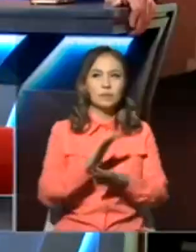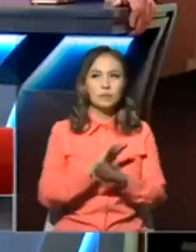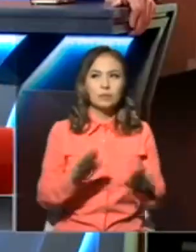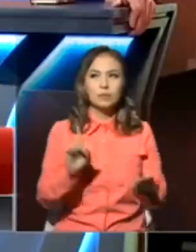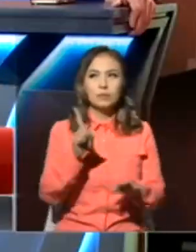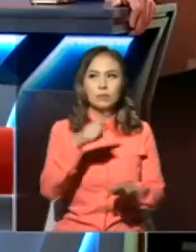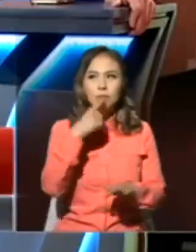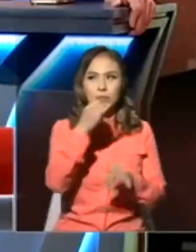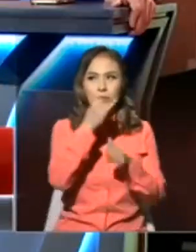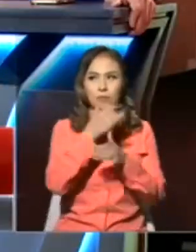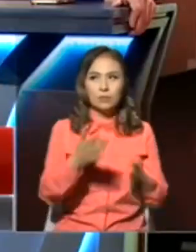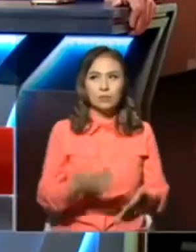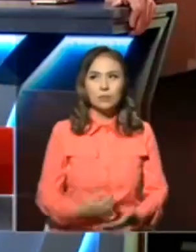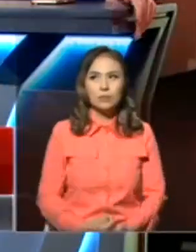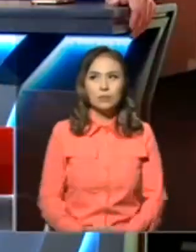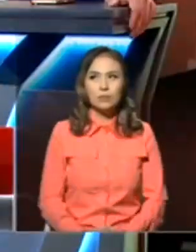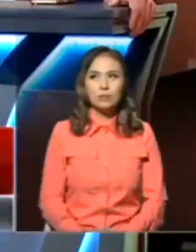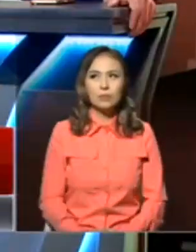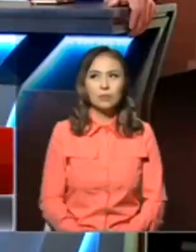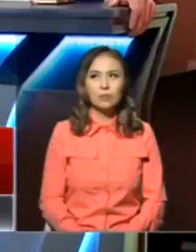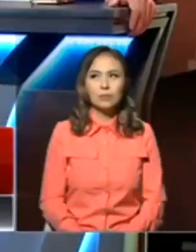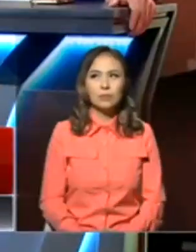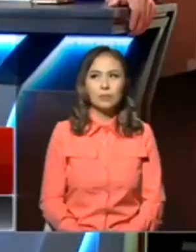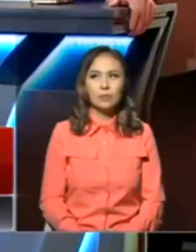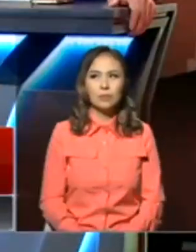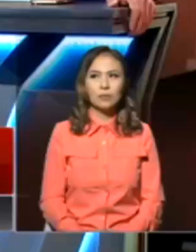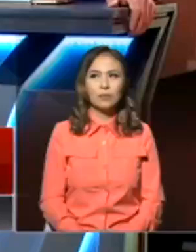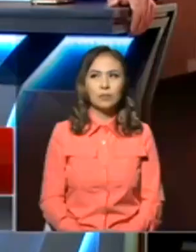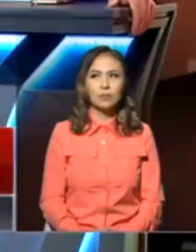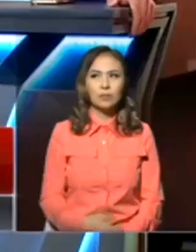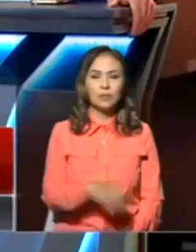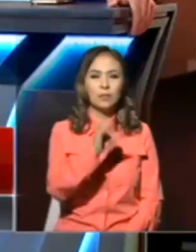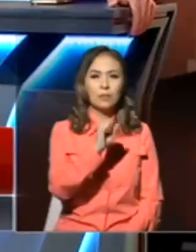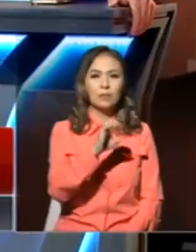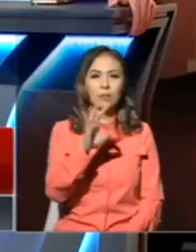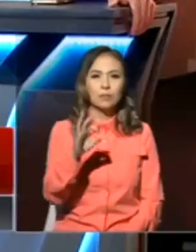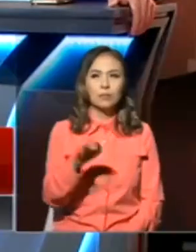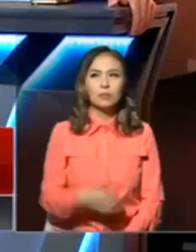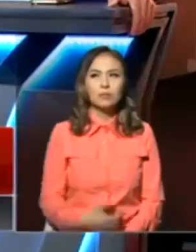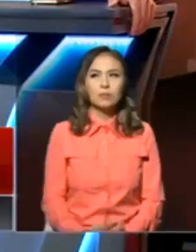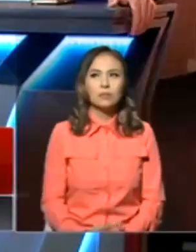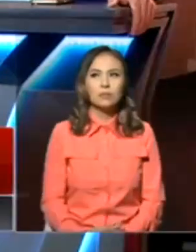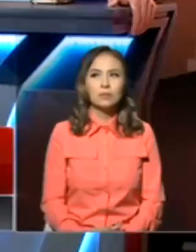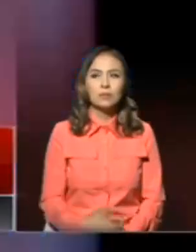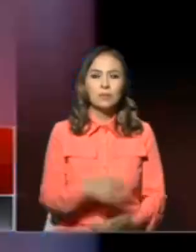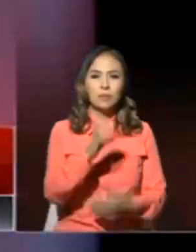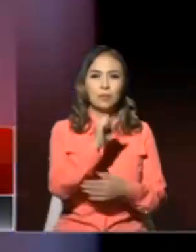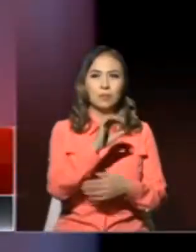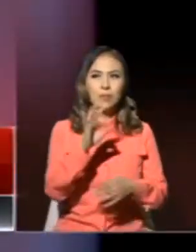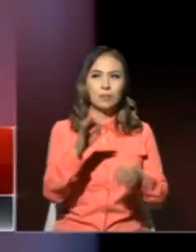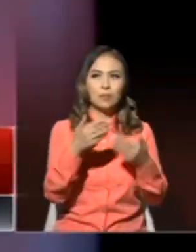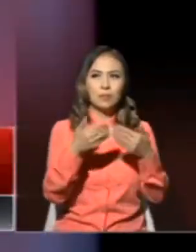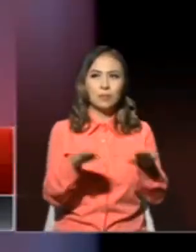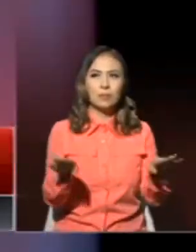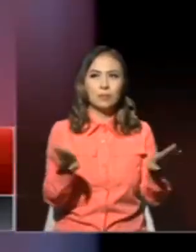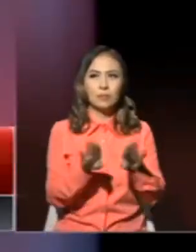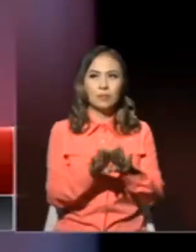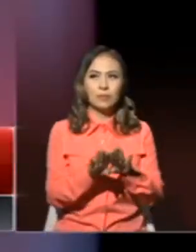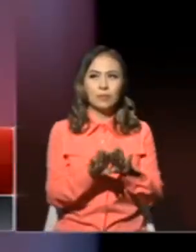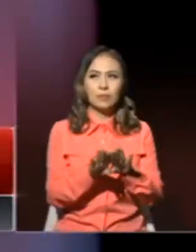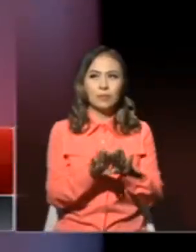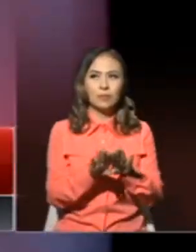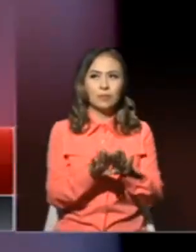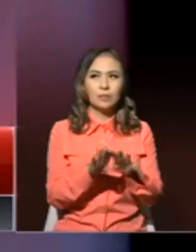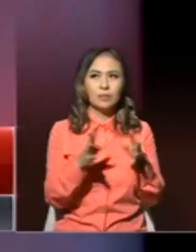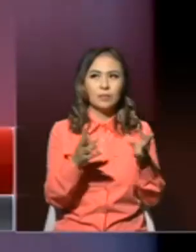айта алмайсыз? Ашық компания емес, акционерлік қоғам емес пе? Акционерлік, иә. Иә, енді акционерлік қоғамды ашық қолар. Бізде жабық акционерлік қоғам жоқ